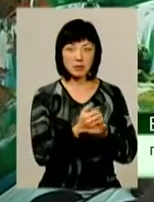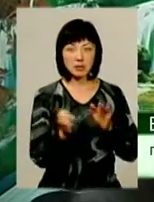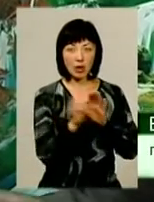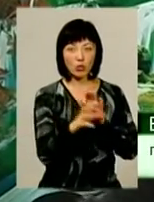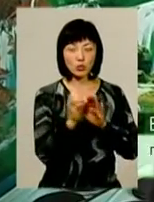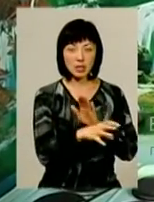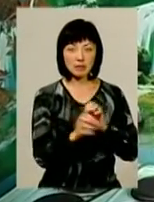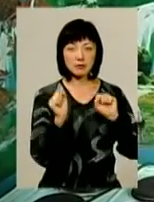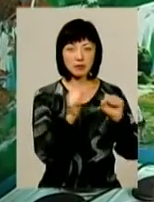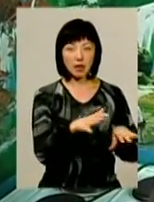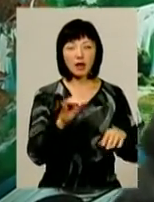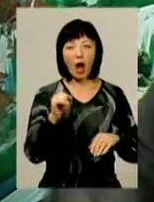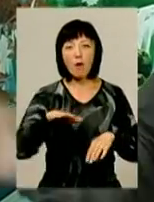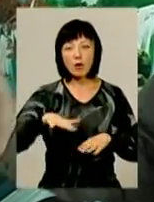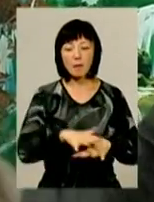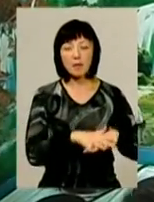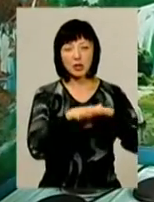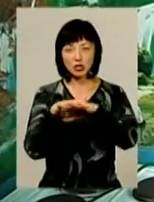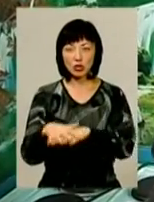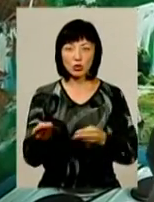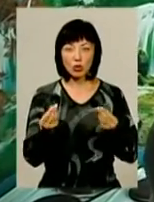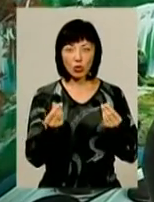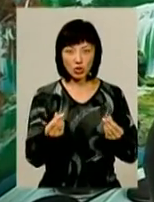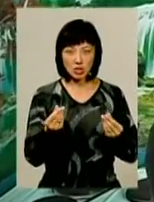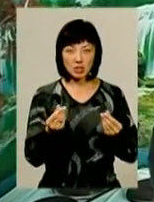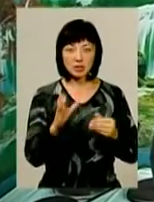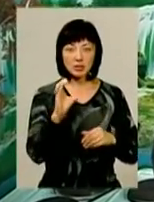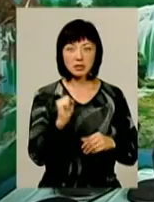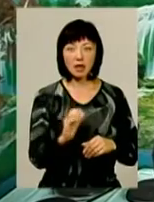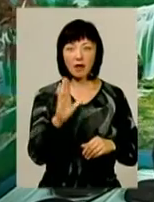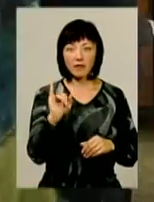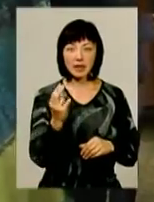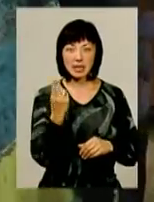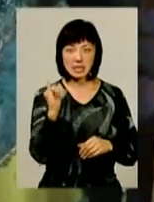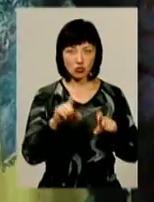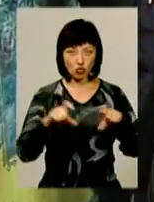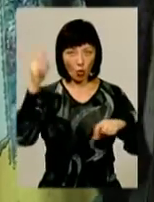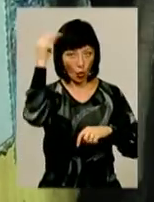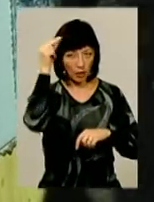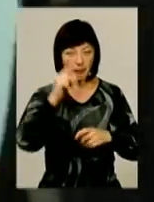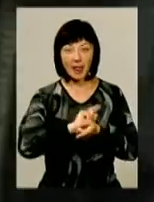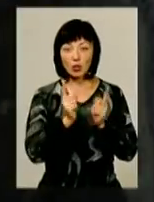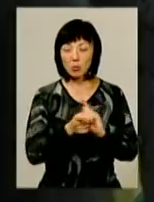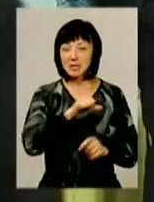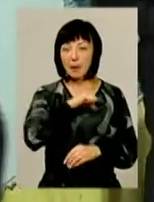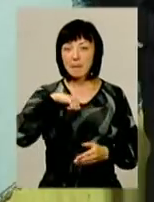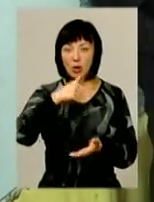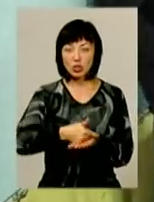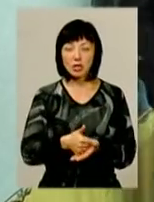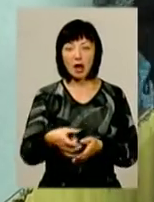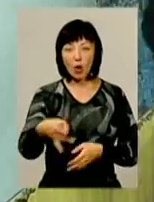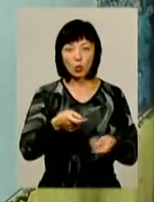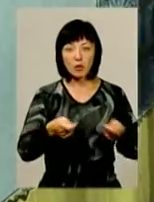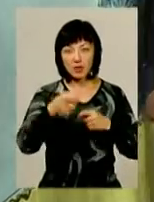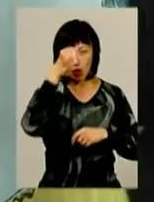загрузити і здати, а потім перечислити гроші на Савинецьку школу. Натомість сама очільниця районного